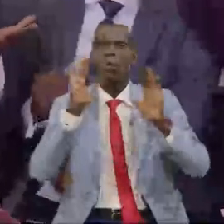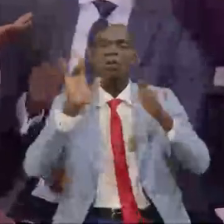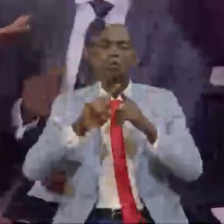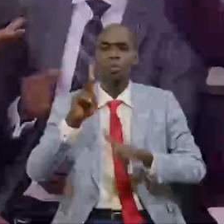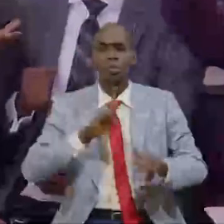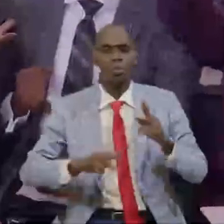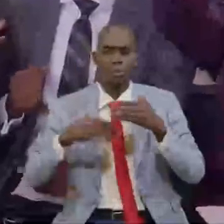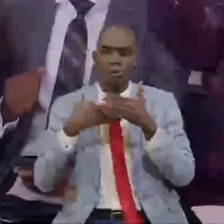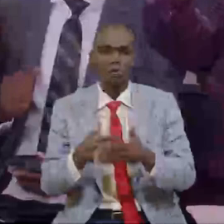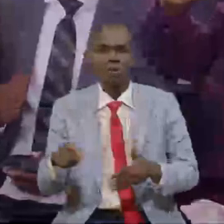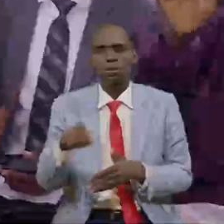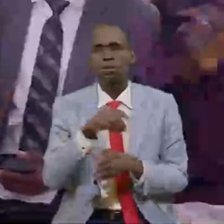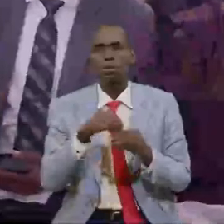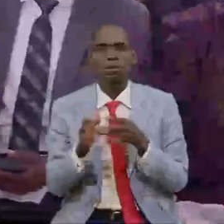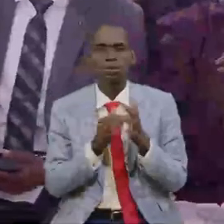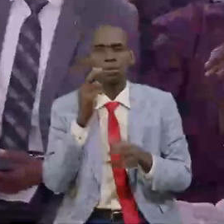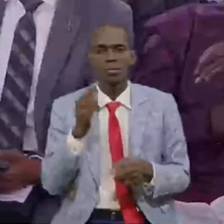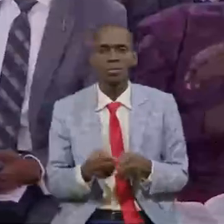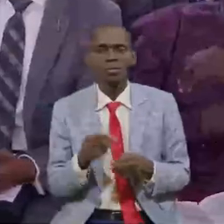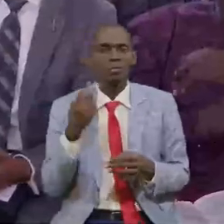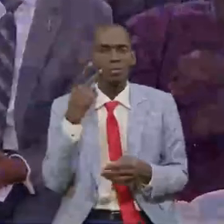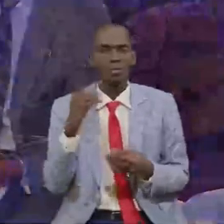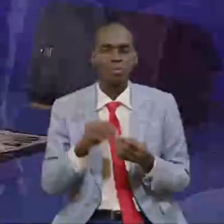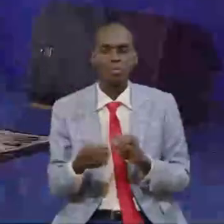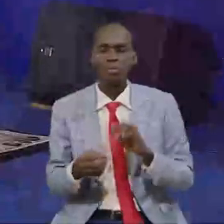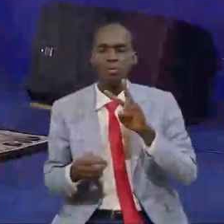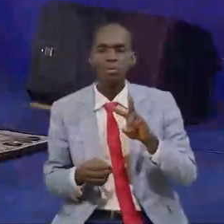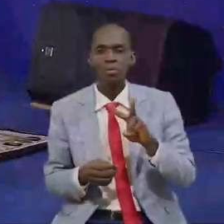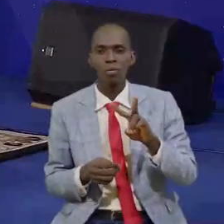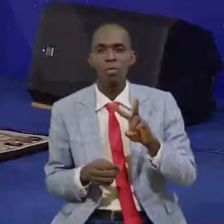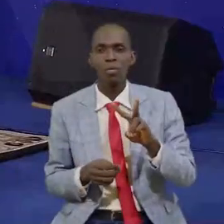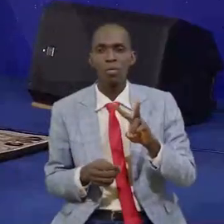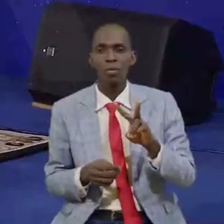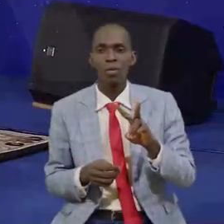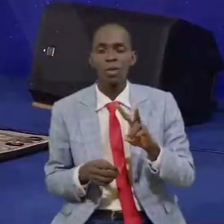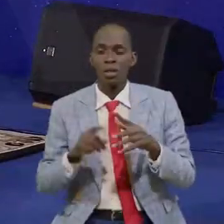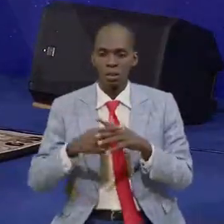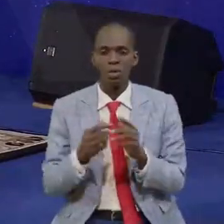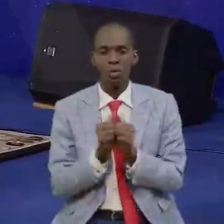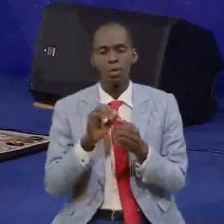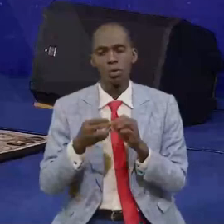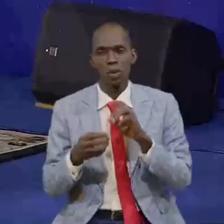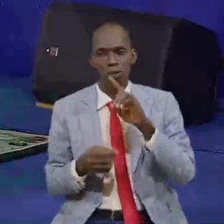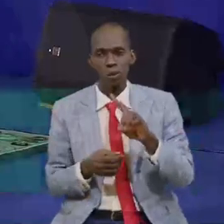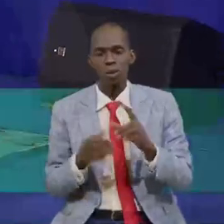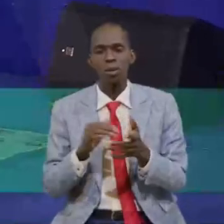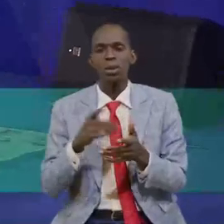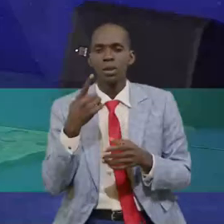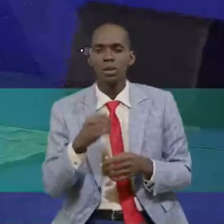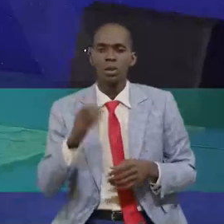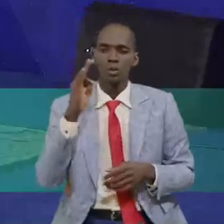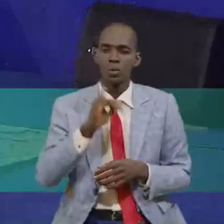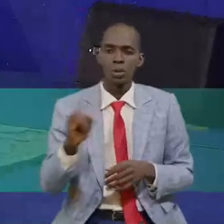sont autour de toi au nom de Jésus. Voilà un premier point. La prédication et la profession de la